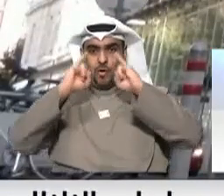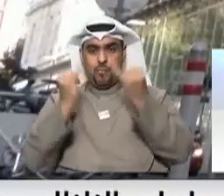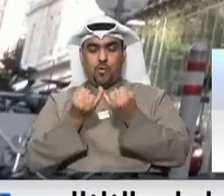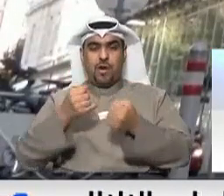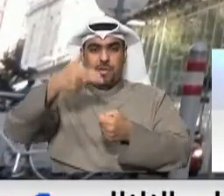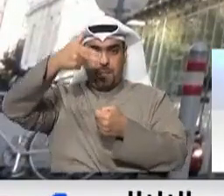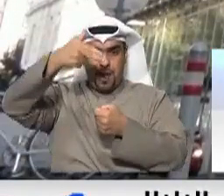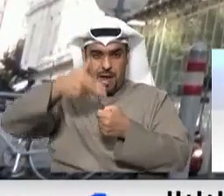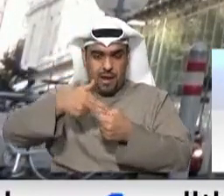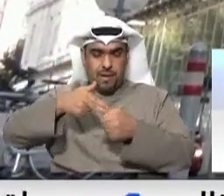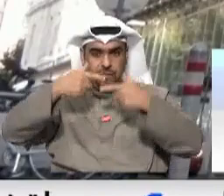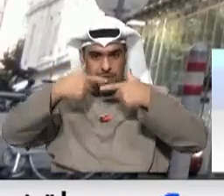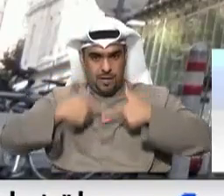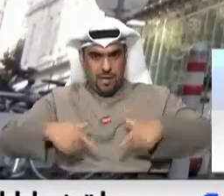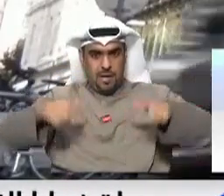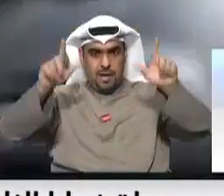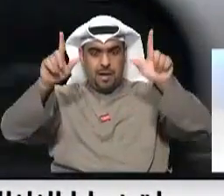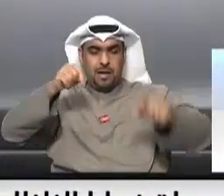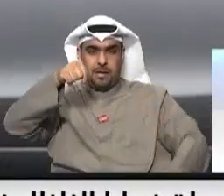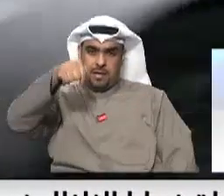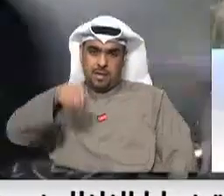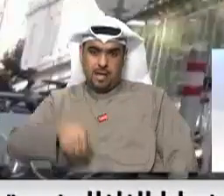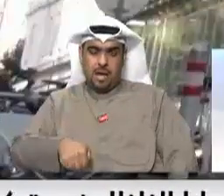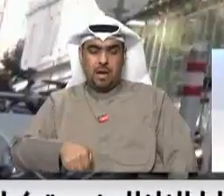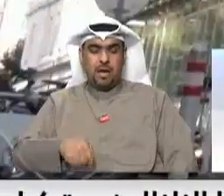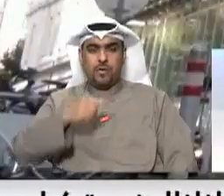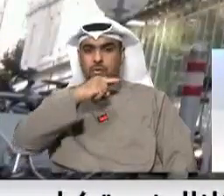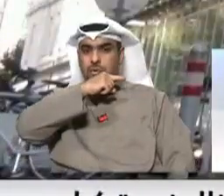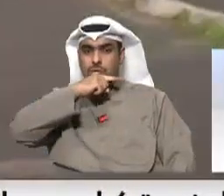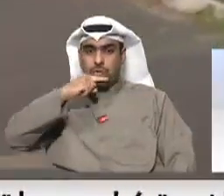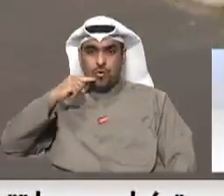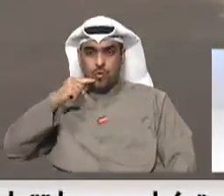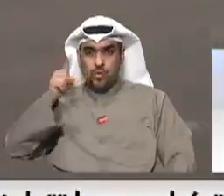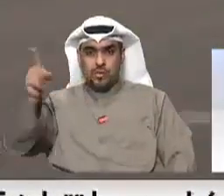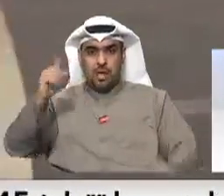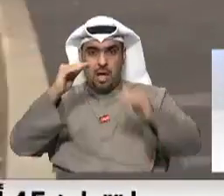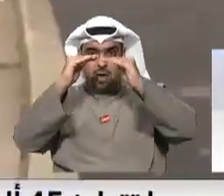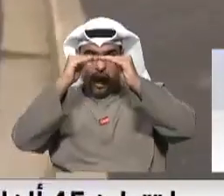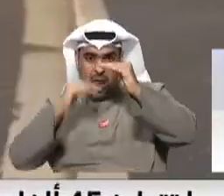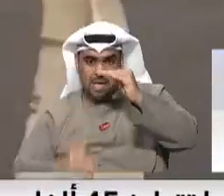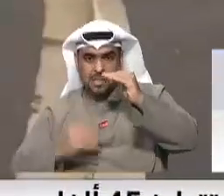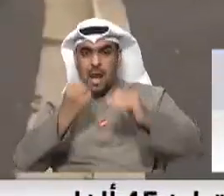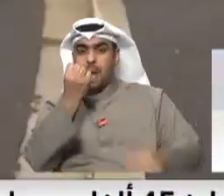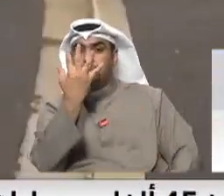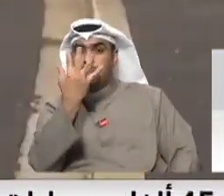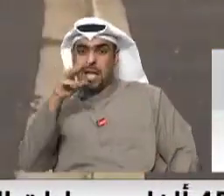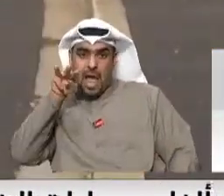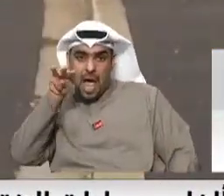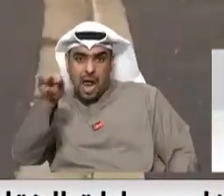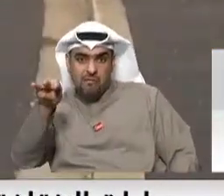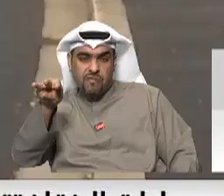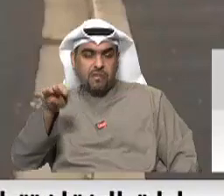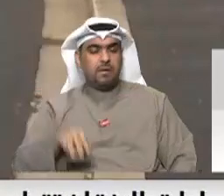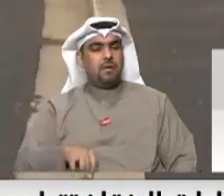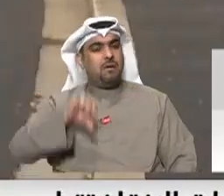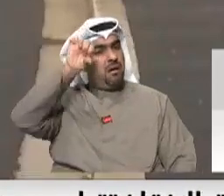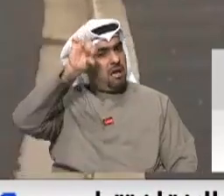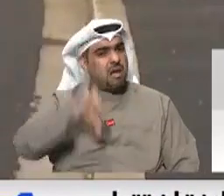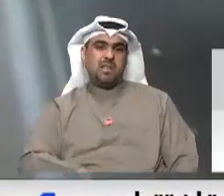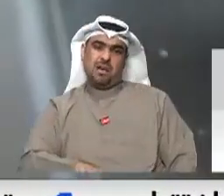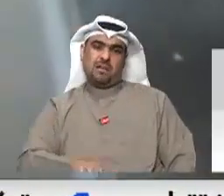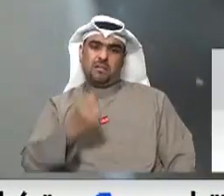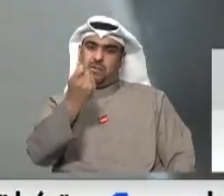القرار الروسي وجعله بالغ الاثر على اسواق الطاقه وبالطبع لن يستطيع احد ان يلوم منظمه اوبك بلس